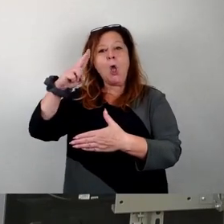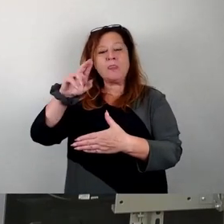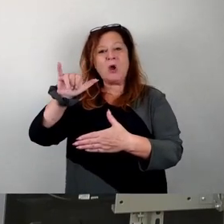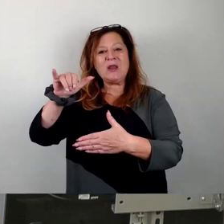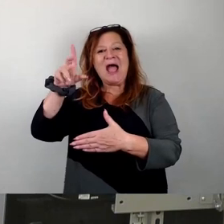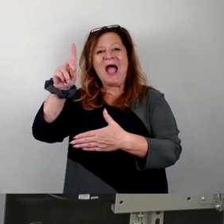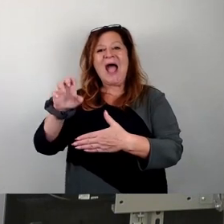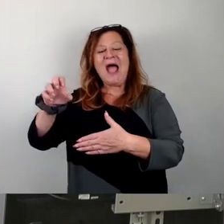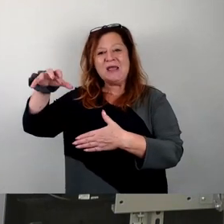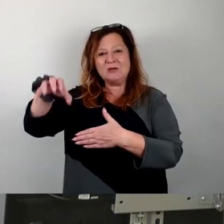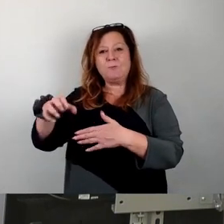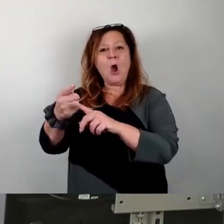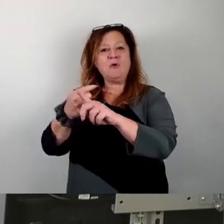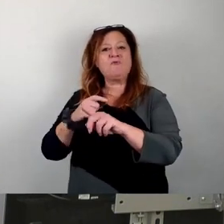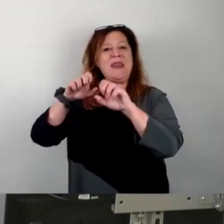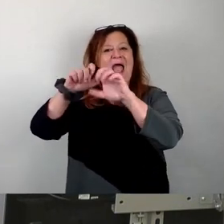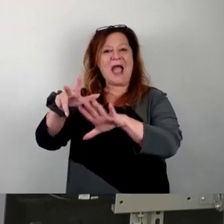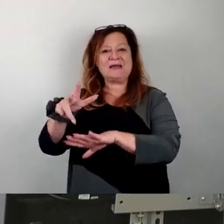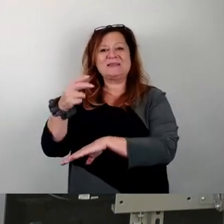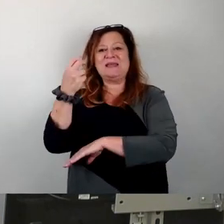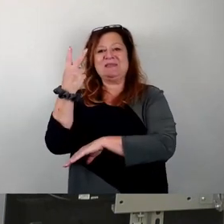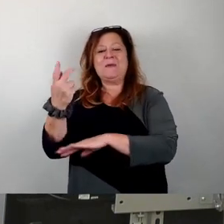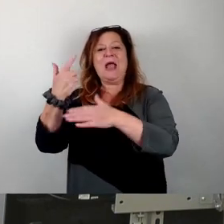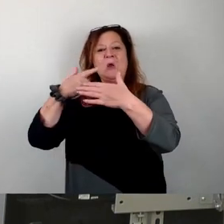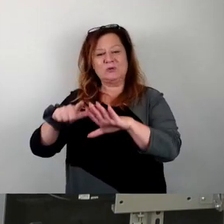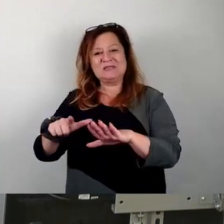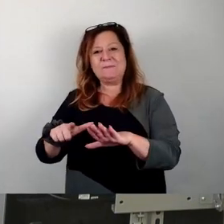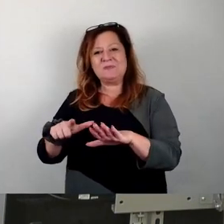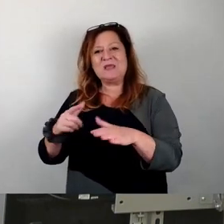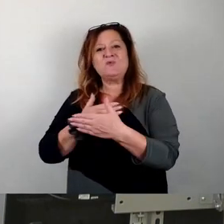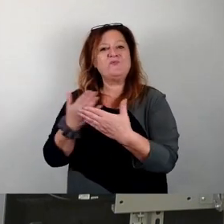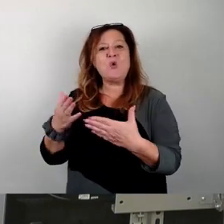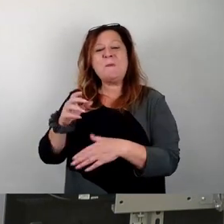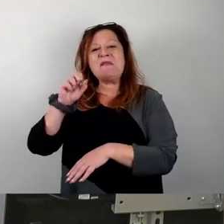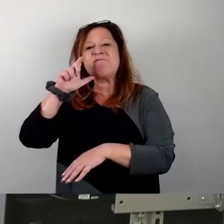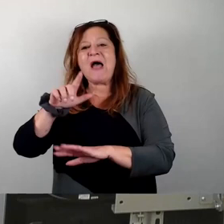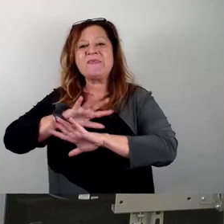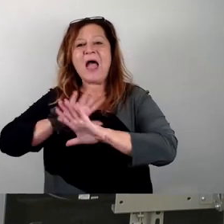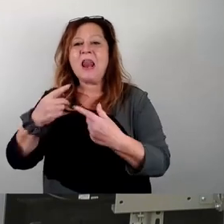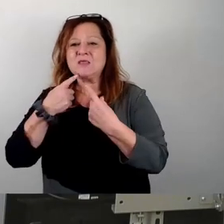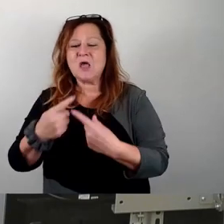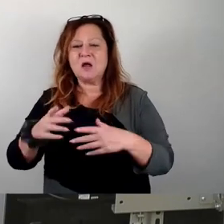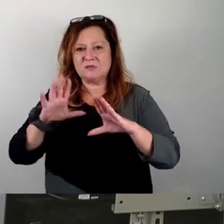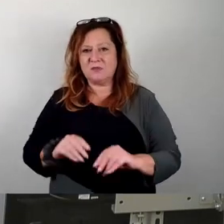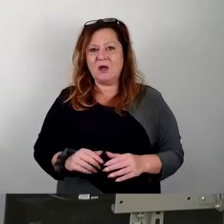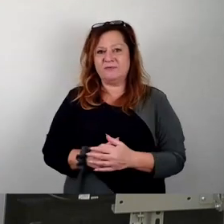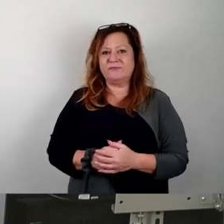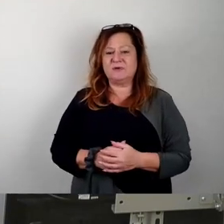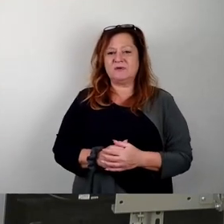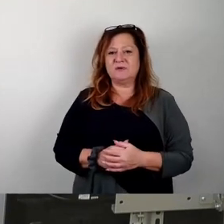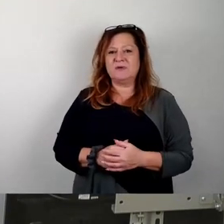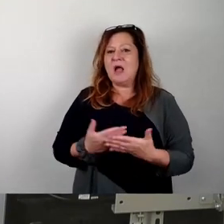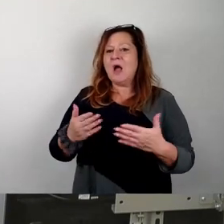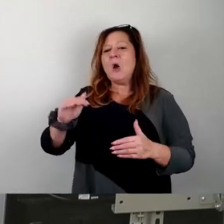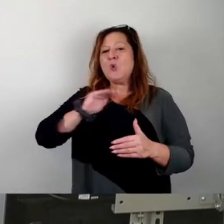von 1872 jeder über fast alles reden halten darf. Kollege Pinky nuschelte es bereits,